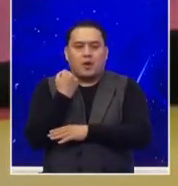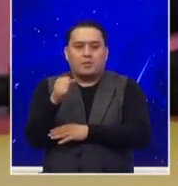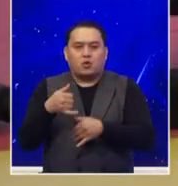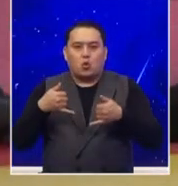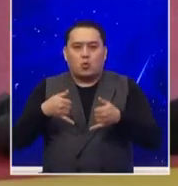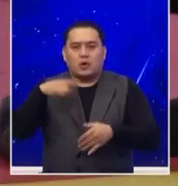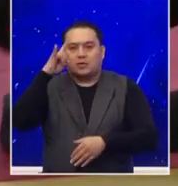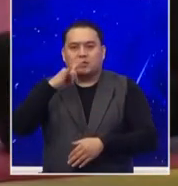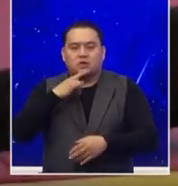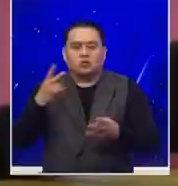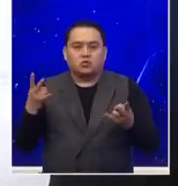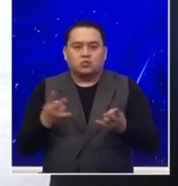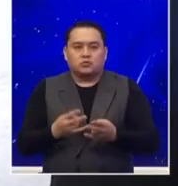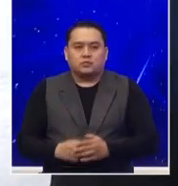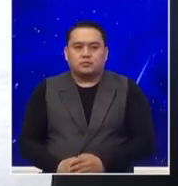Кубка Казахстана.